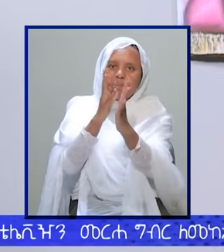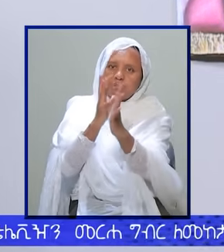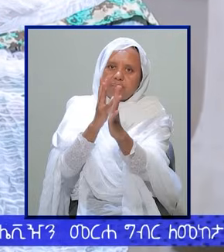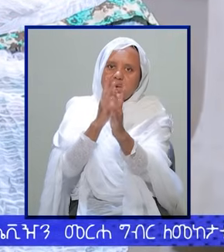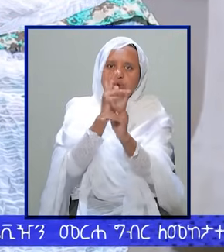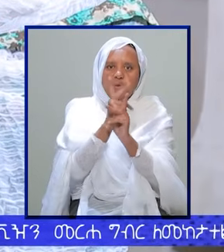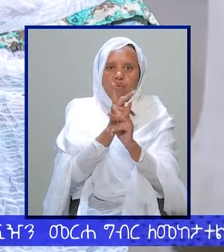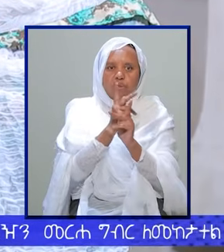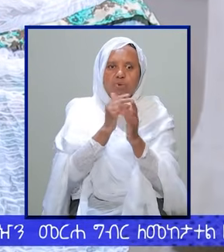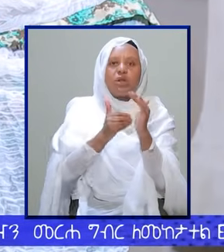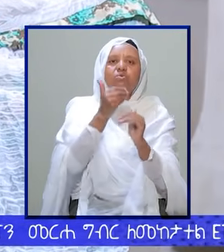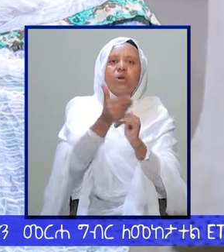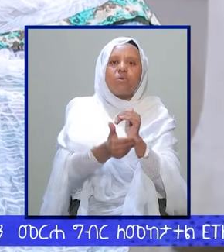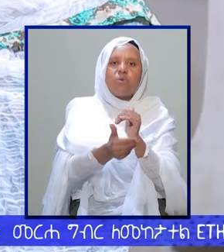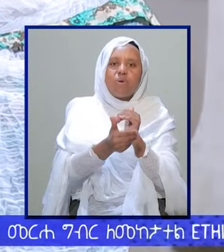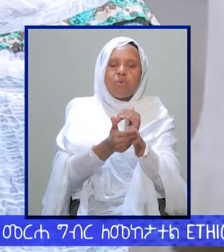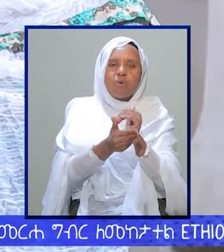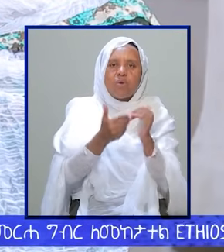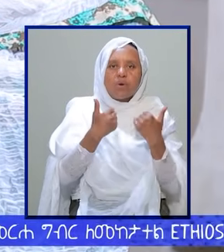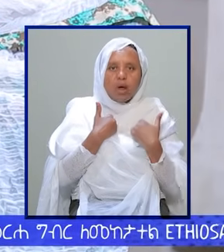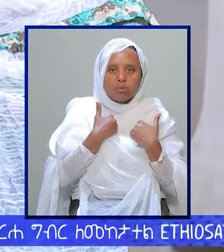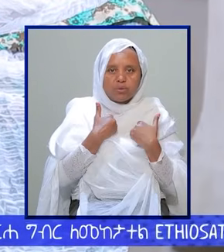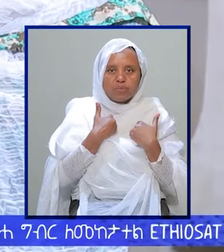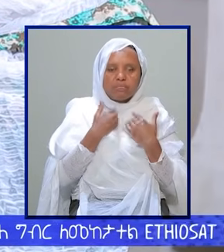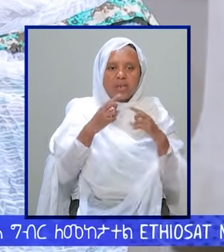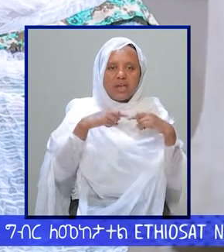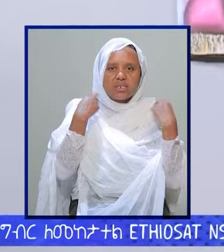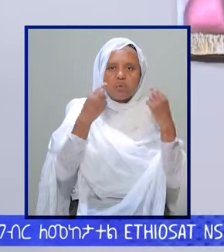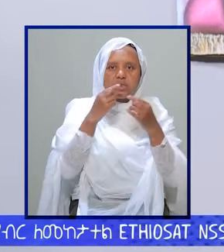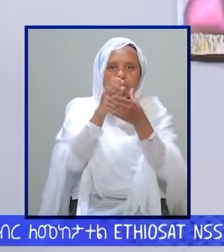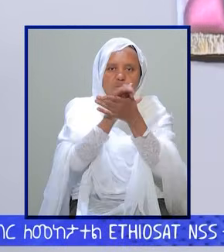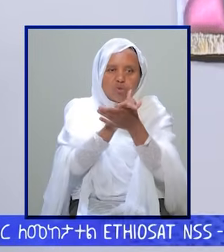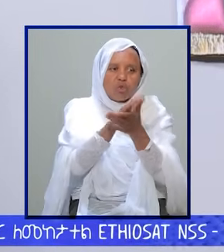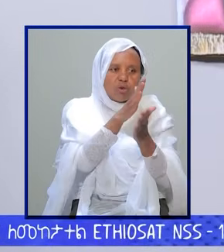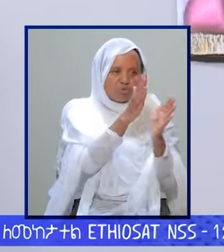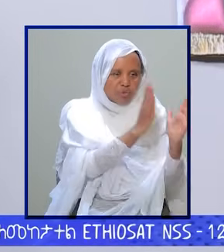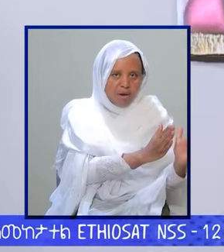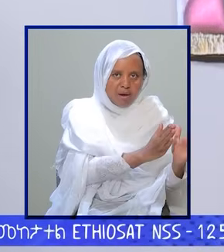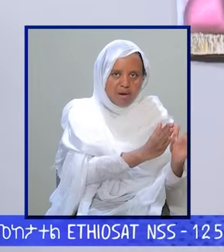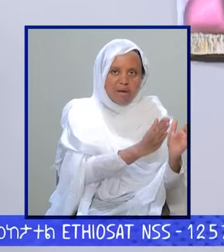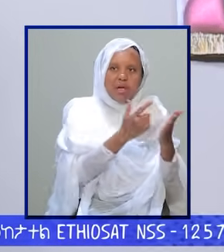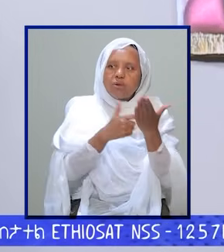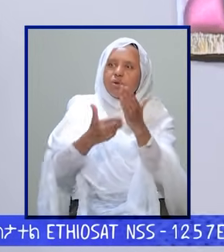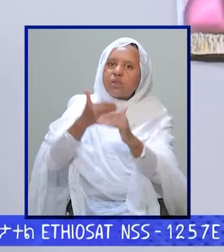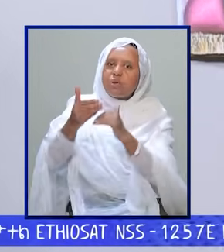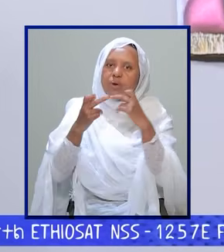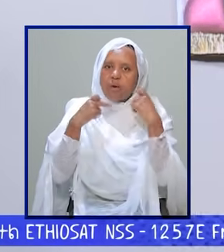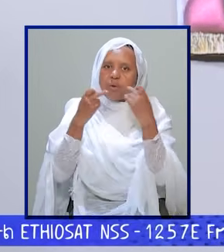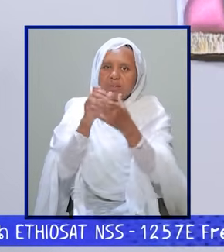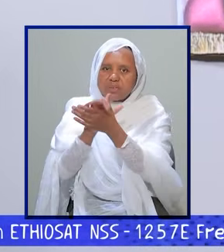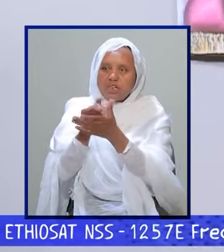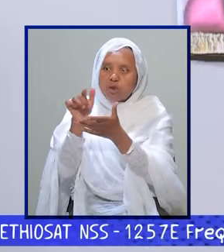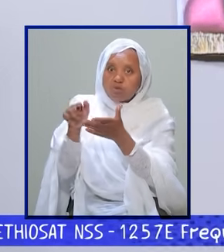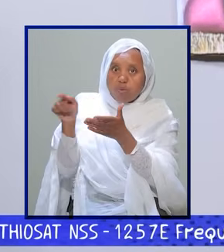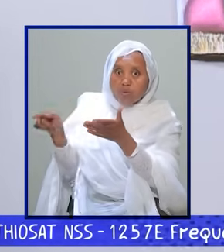ይጠብቋቸዋል ከሱ ቀጥሎ የሚነሱት ደግሞ የቀሳውስት ሚስቶች ናቸው እነሱ ዚጋ ናቸው ያሉት ከሱ ቀጥሎ የዲያቆናት ሚስቶች ናቸው እነሱ ደግሞ